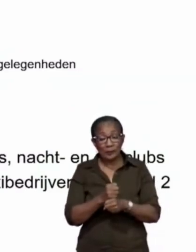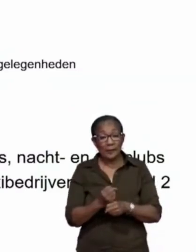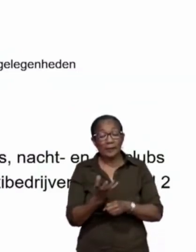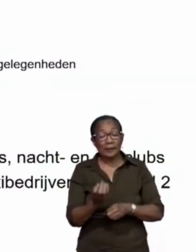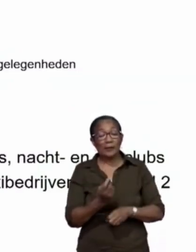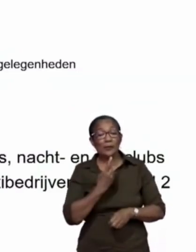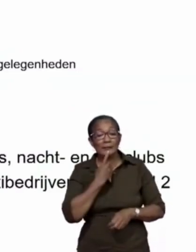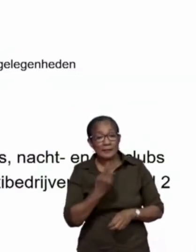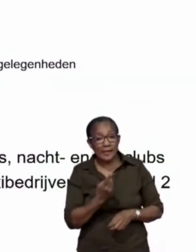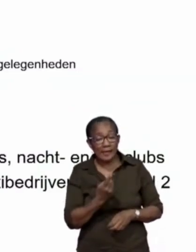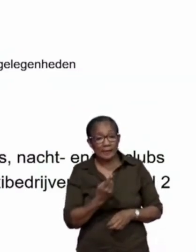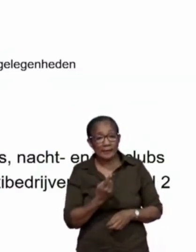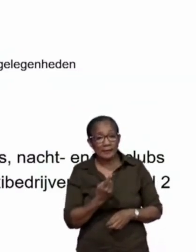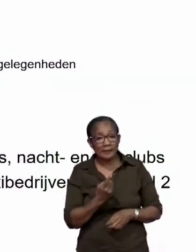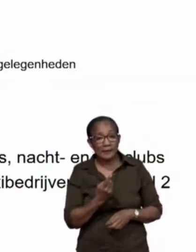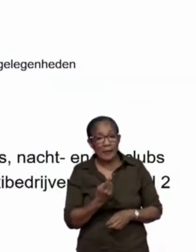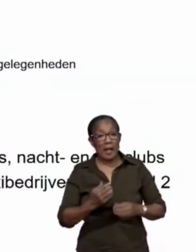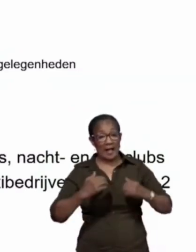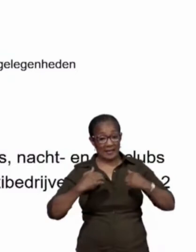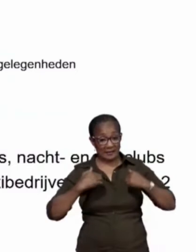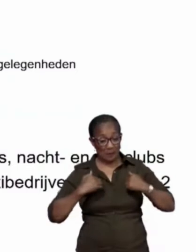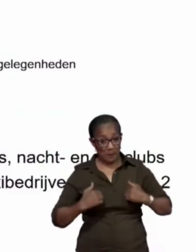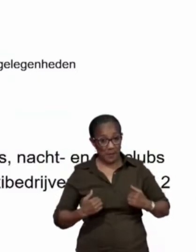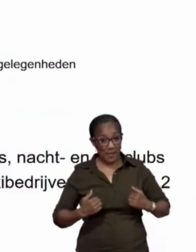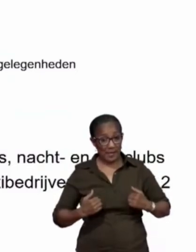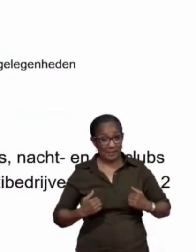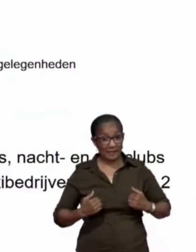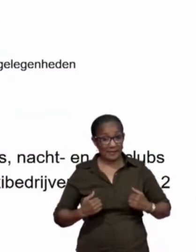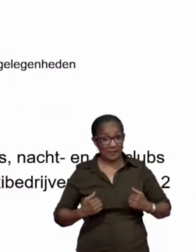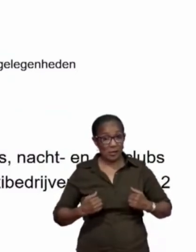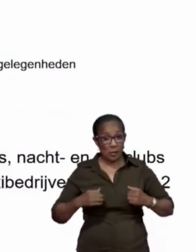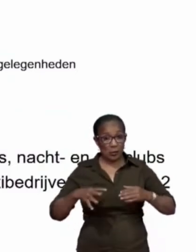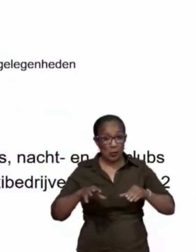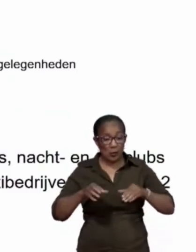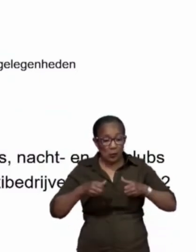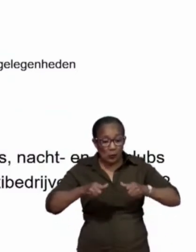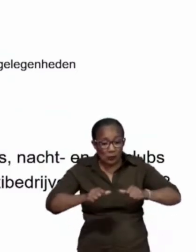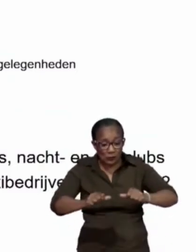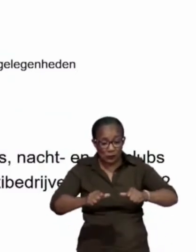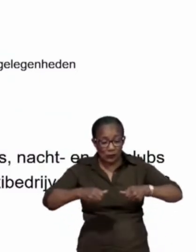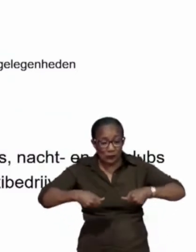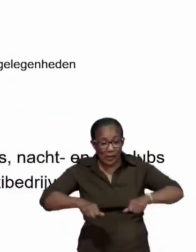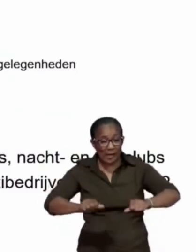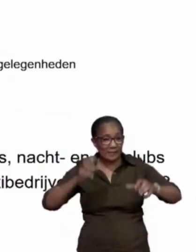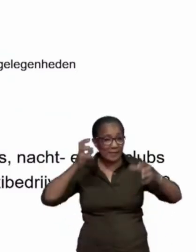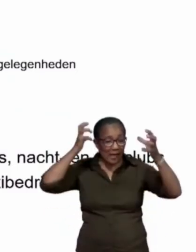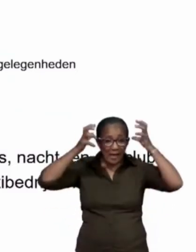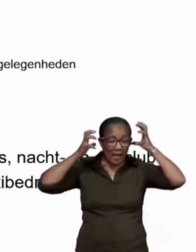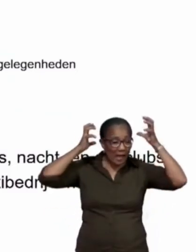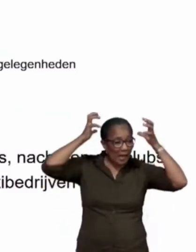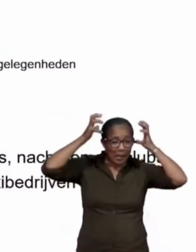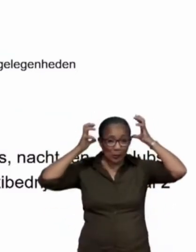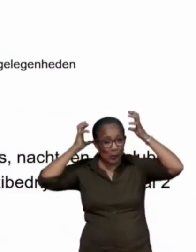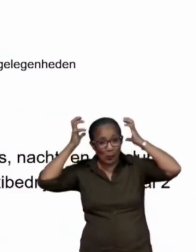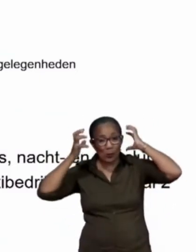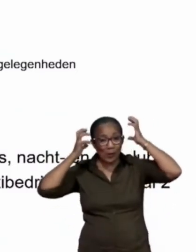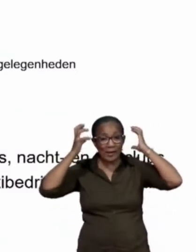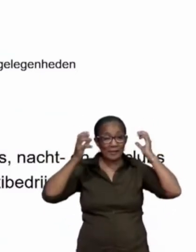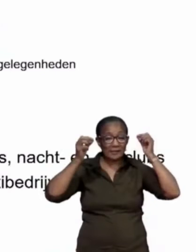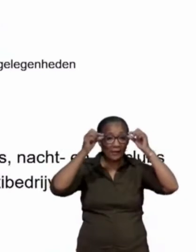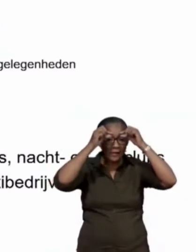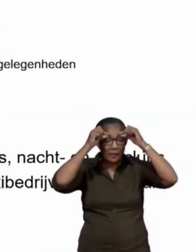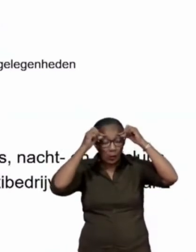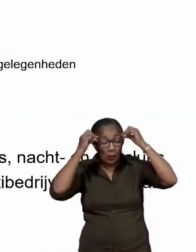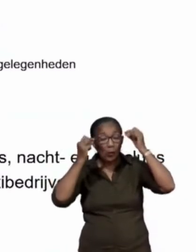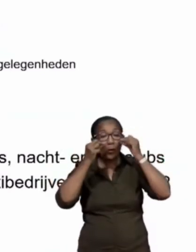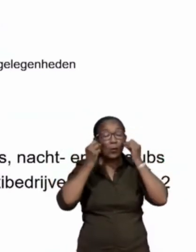Contactberoepen. Dat wat taki pes ma you e fast you. Dus wat massage salon, piego was you weary, pes ma e luku de